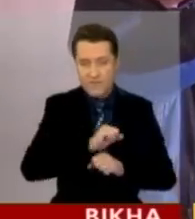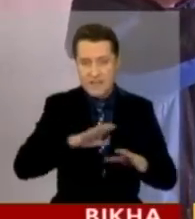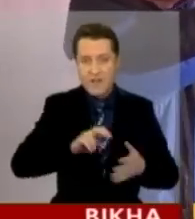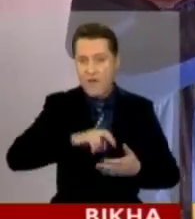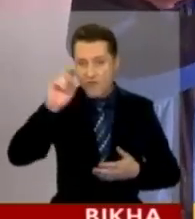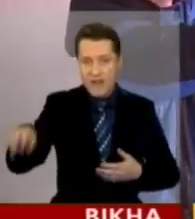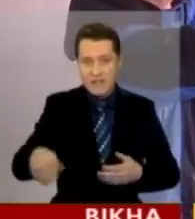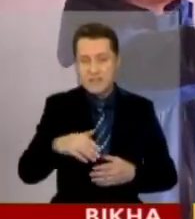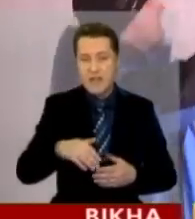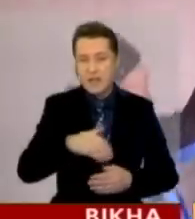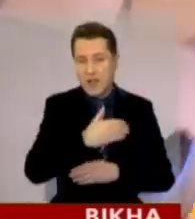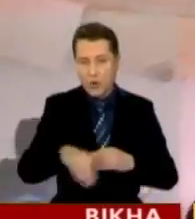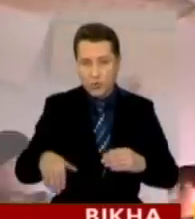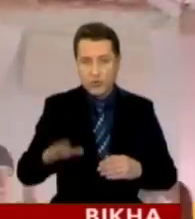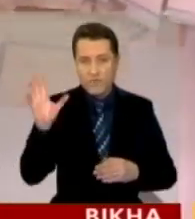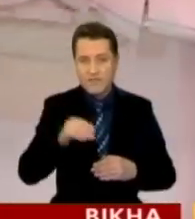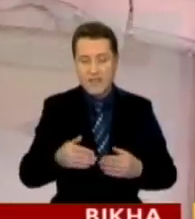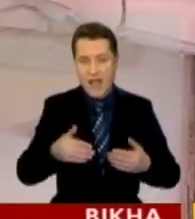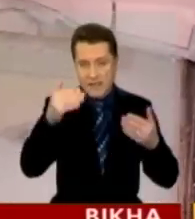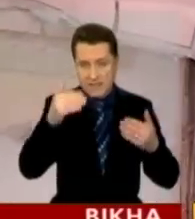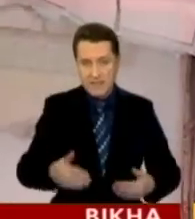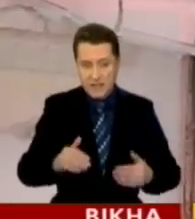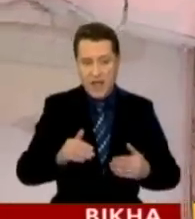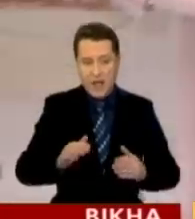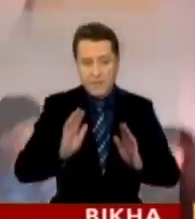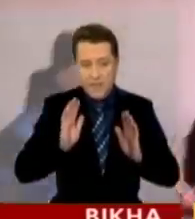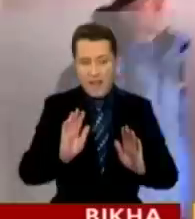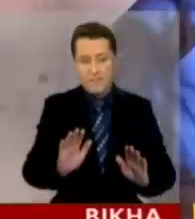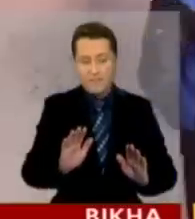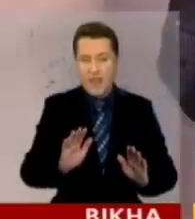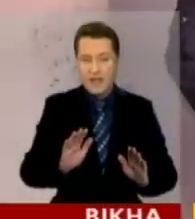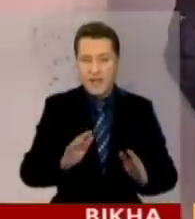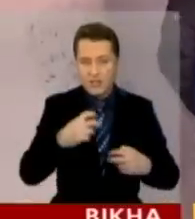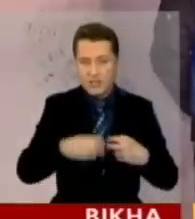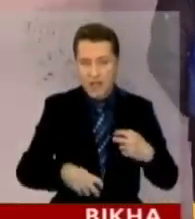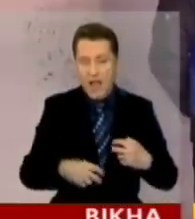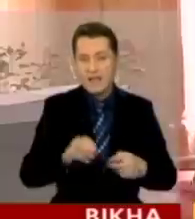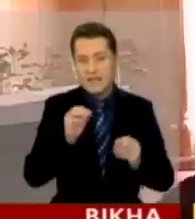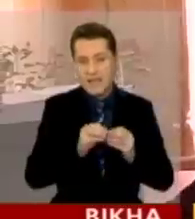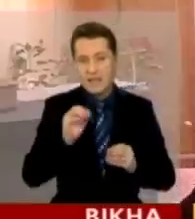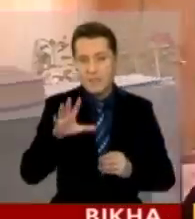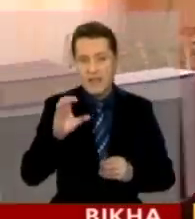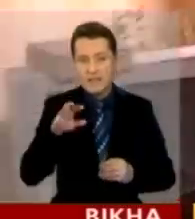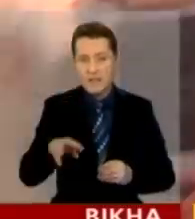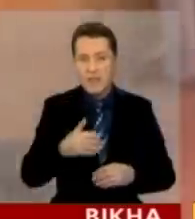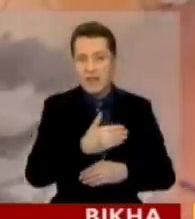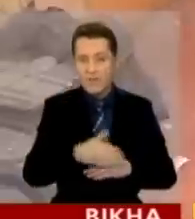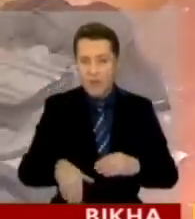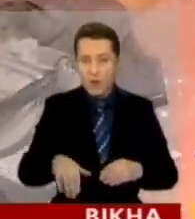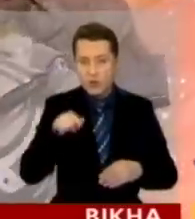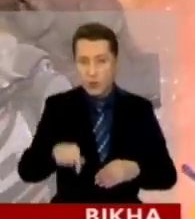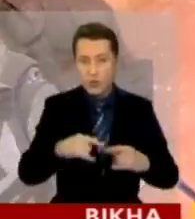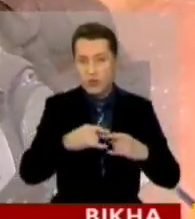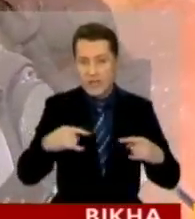стіна відійшла по всій длині до кухні. Сантиметрів 10-15 на вулицю. Ось тут, на столі в